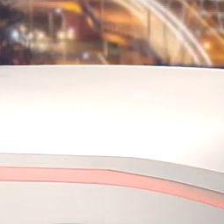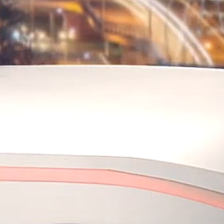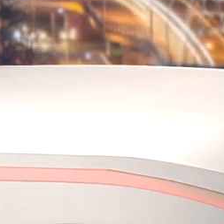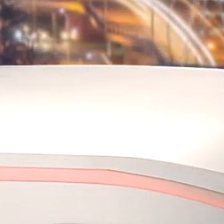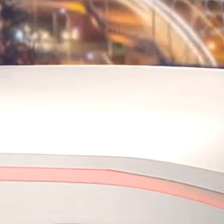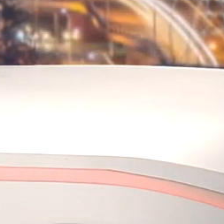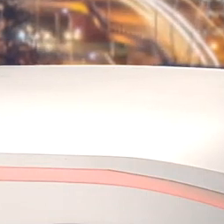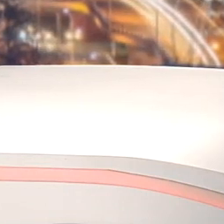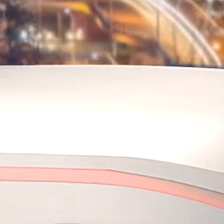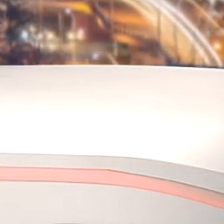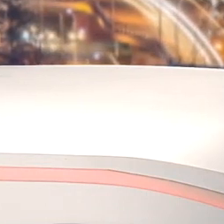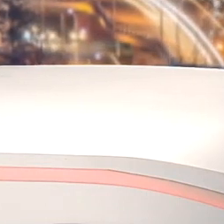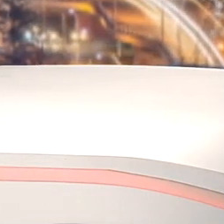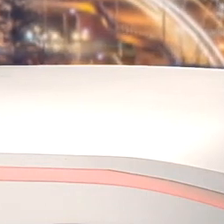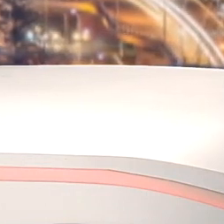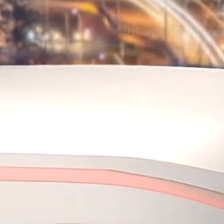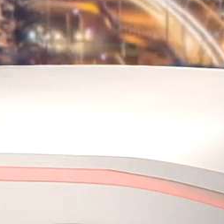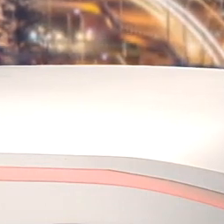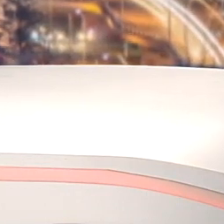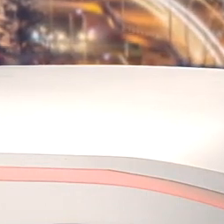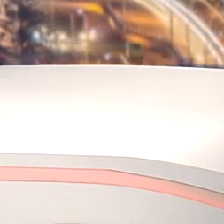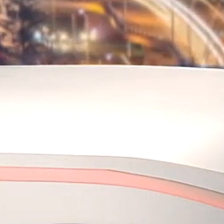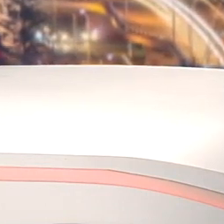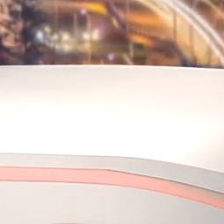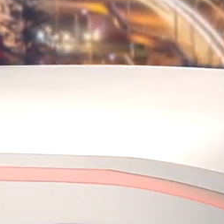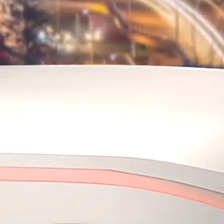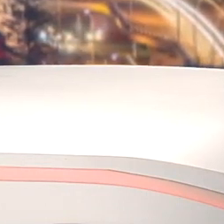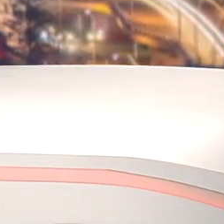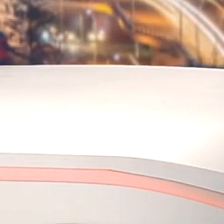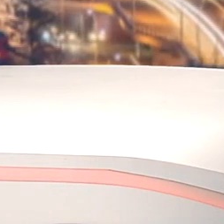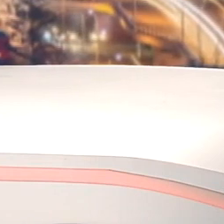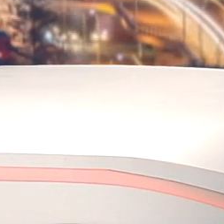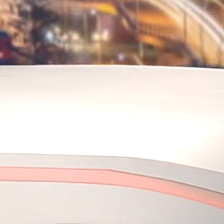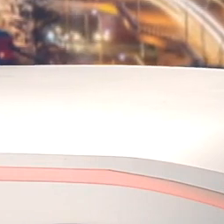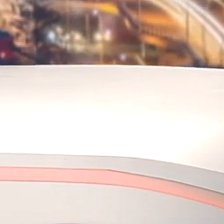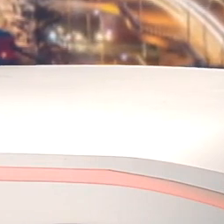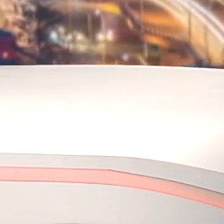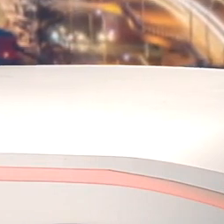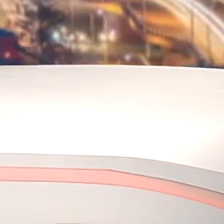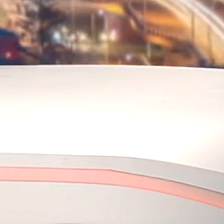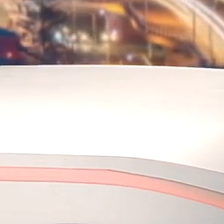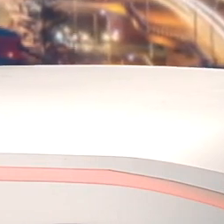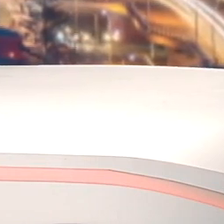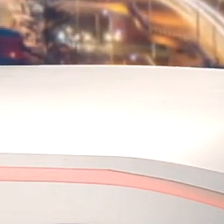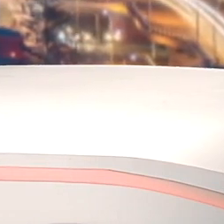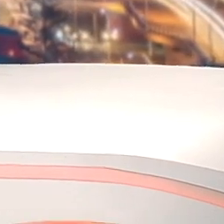Doamnelor și domnilor, jurnalul se încheie aici. Știrile noastre le puteți vedea pe site-ul focus.ro. Eu vă mulțumesc pentru